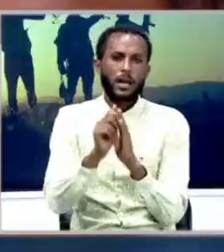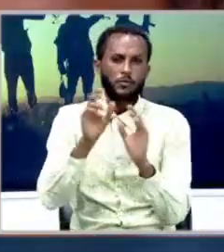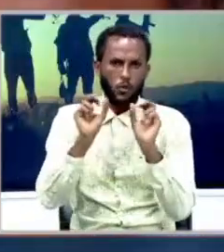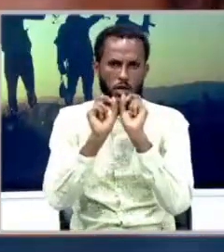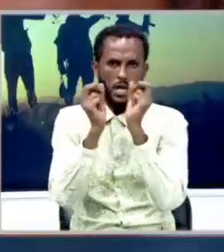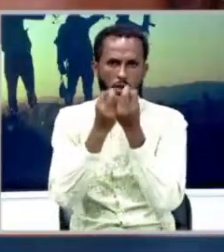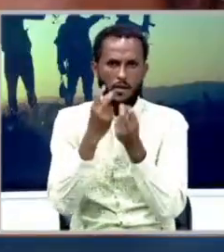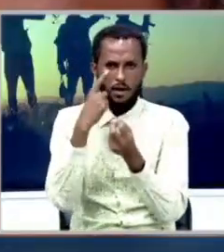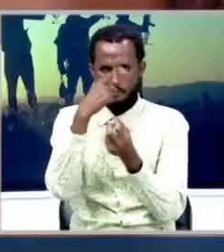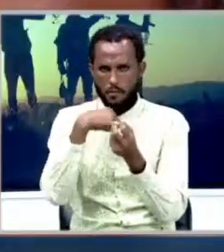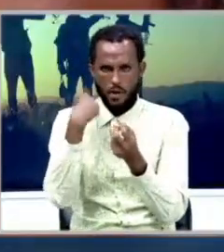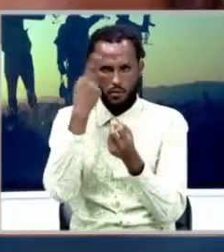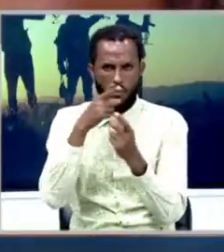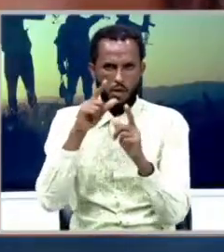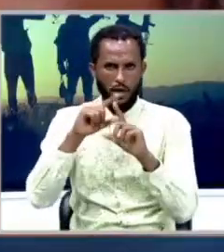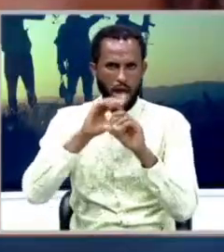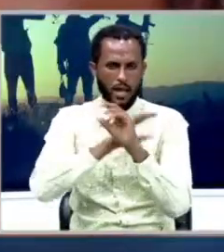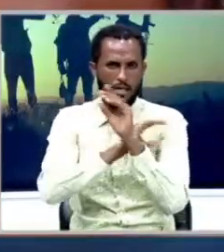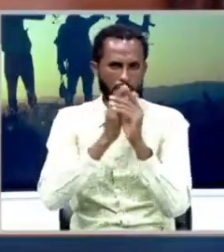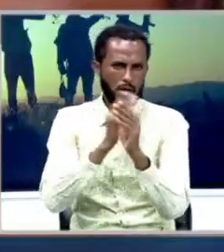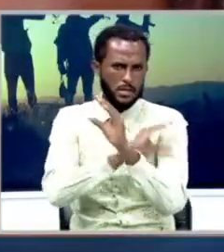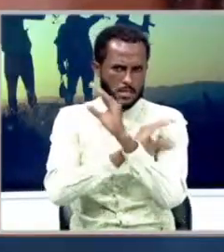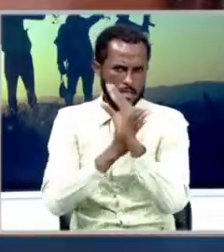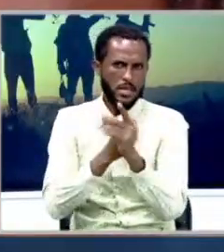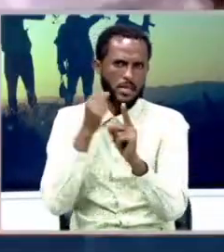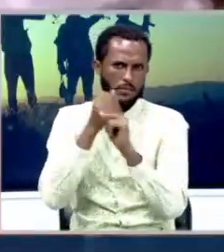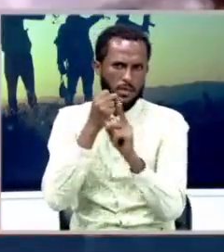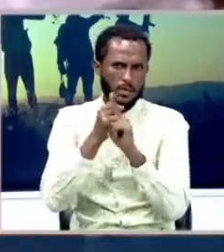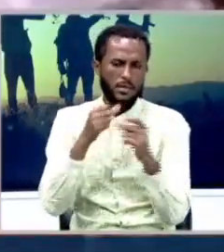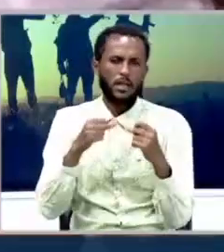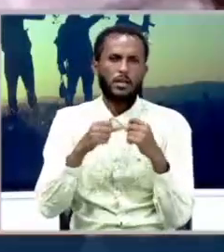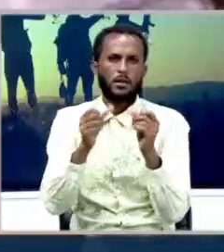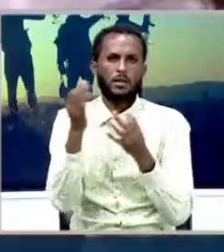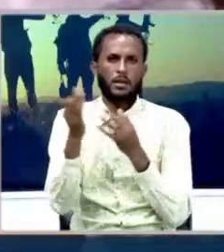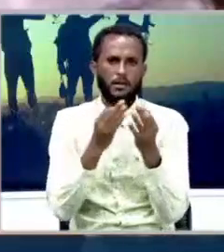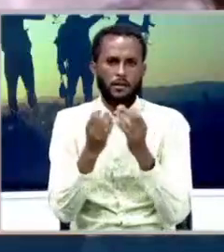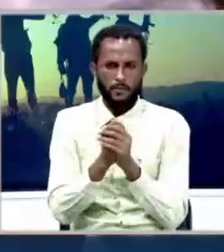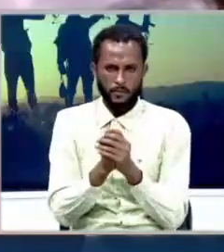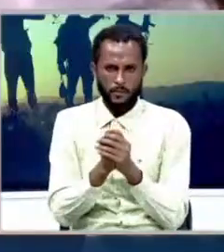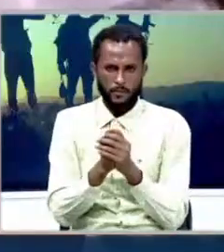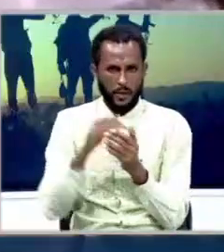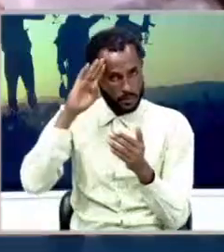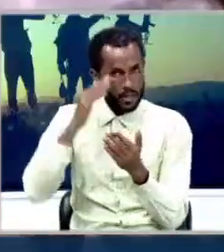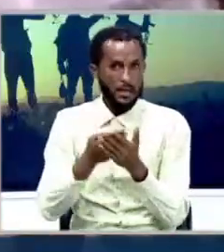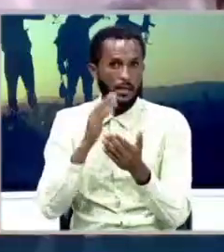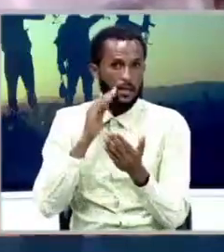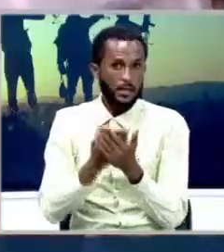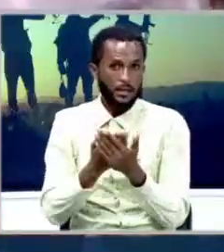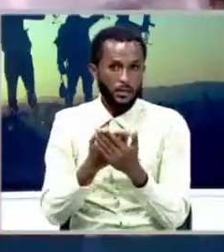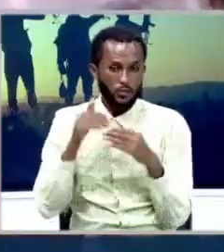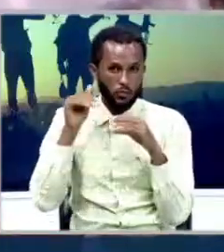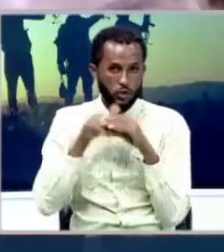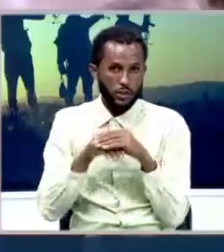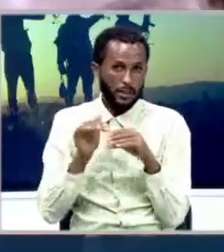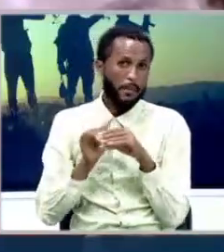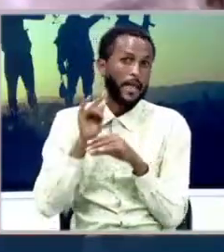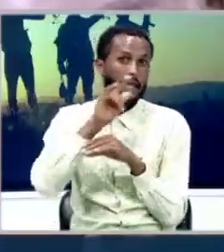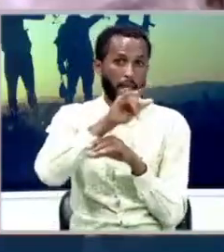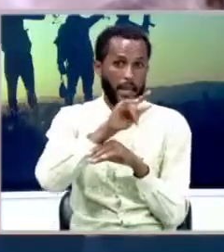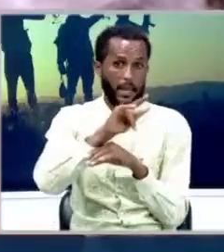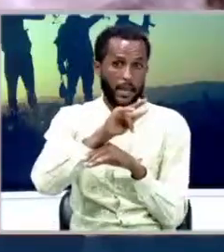መልክዑ ቃልሰን ኣጠናኺረን ከም ዝቕፅላ እውን ገሊፀን እንምርጋ ትግራይ ንደቅና ክነርክብ ብውሽጥን ብደገን